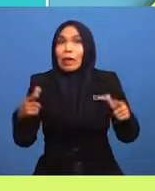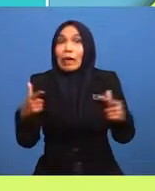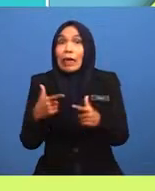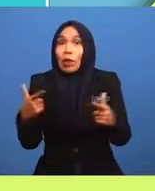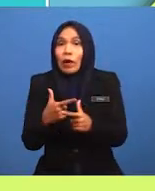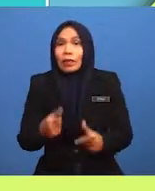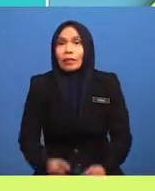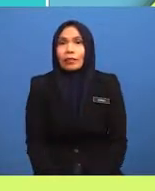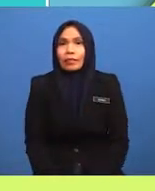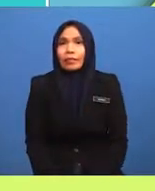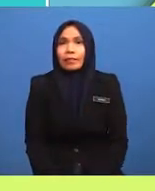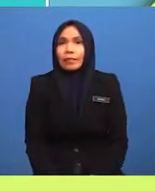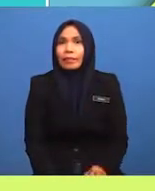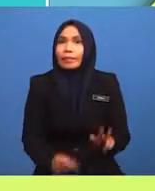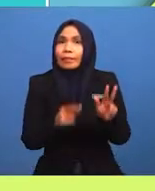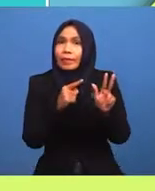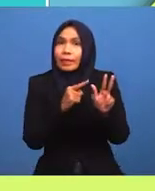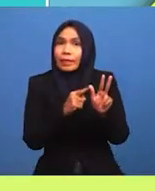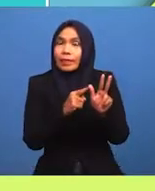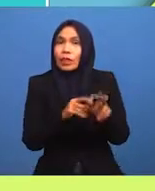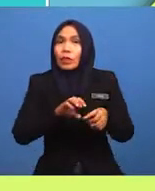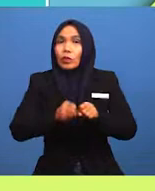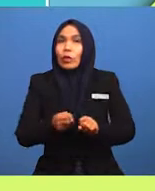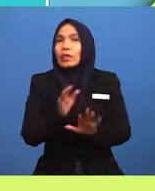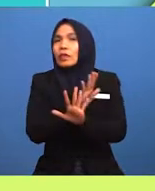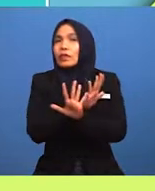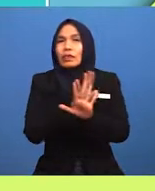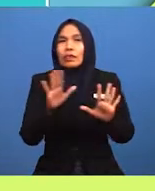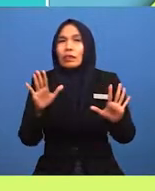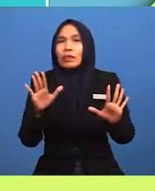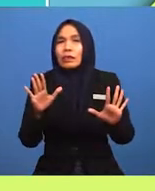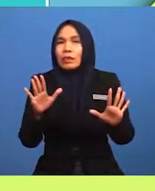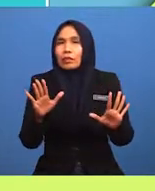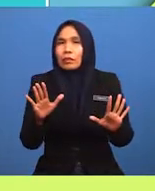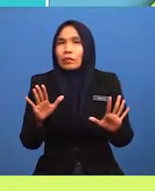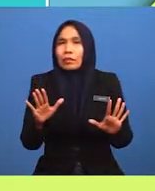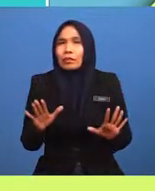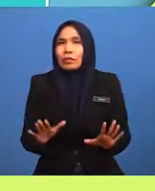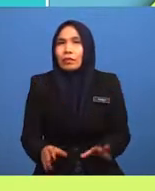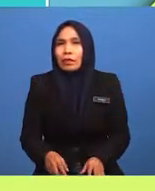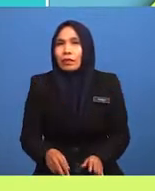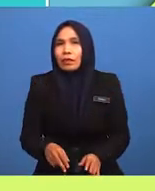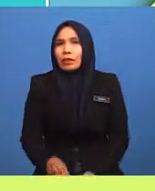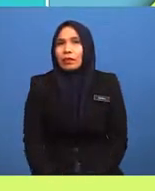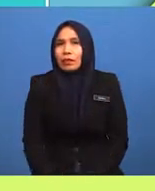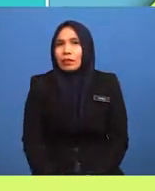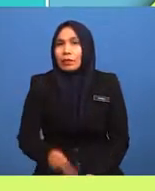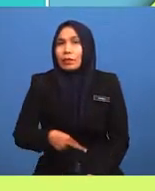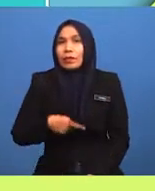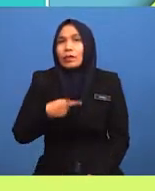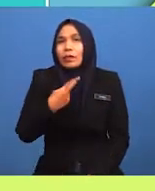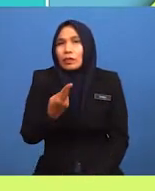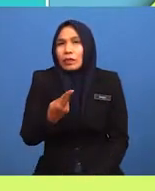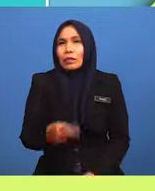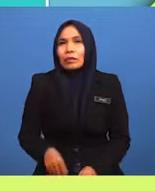keluarga. Tiga, supaya tidak menyinggung perasaan ahli keluarga.